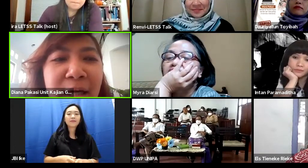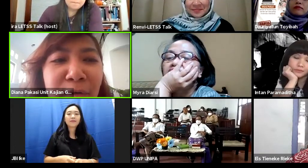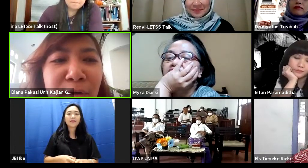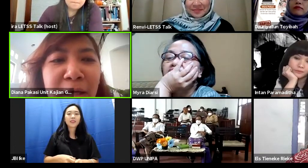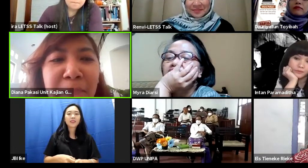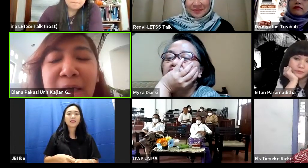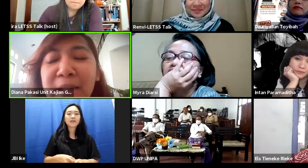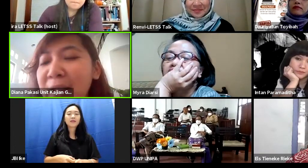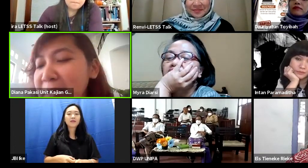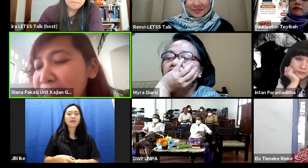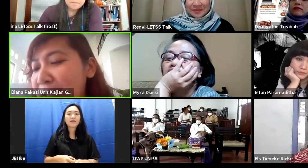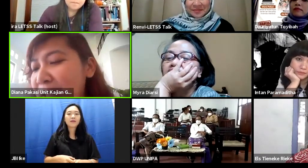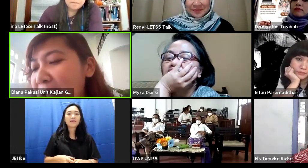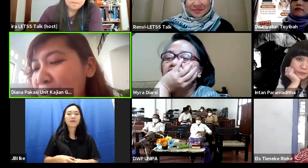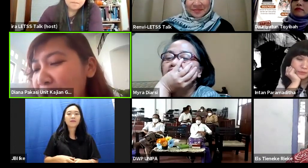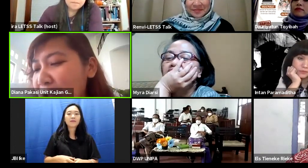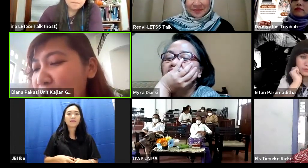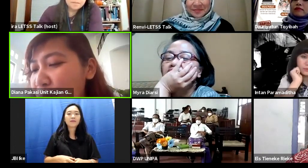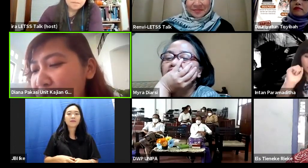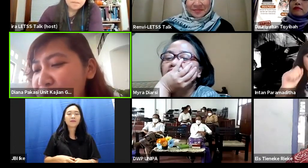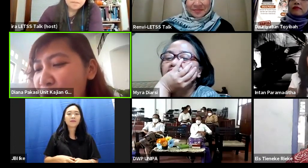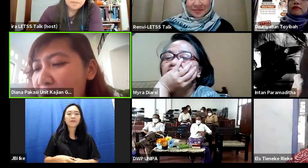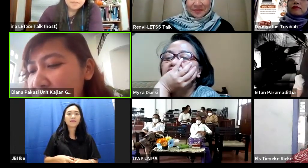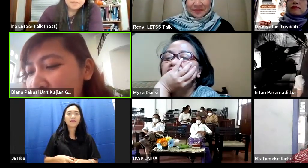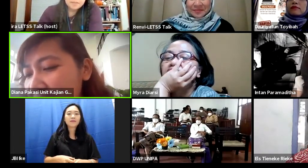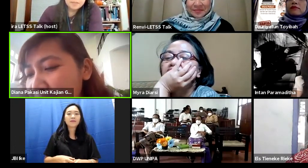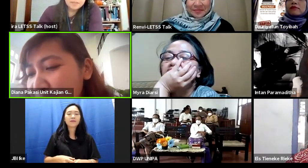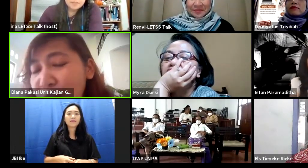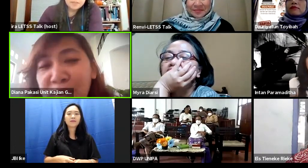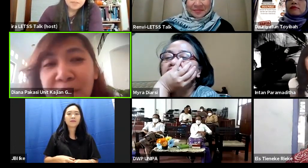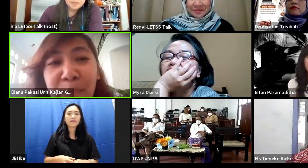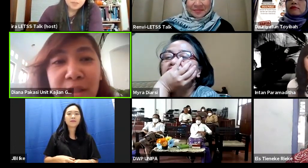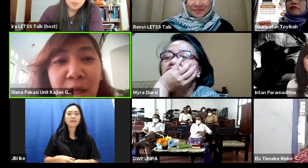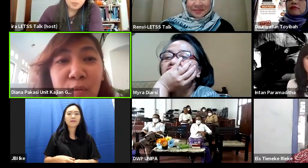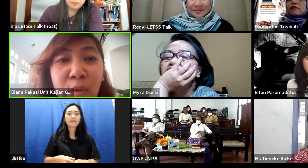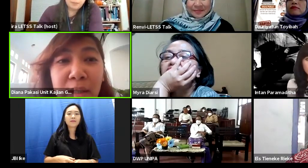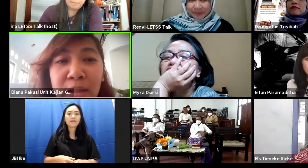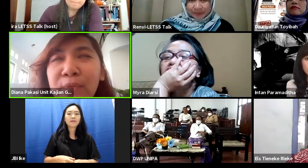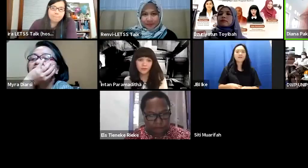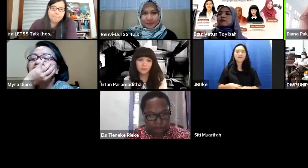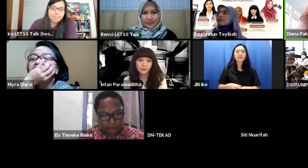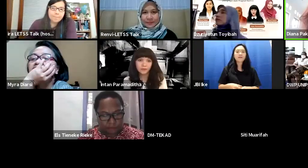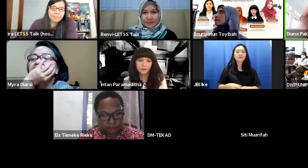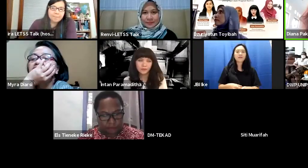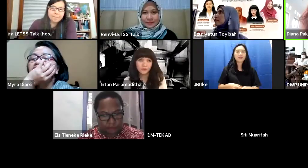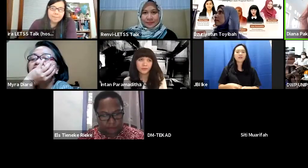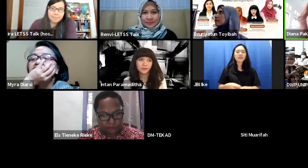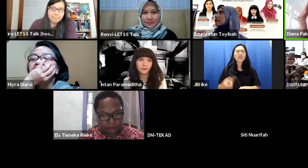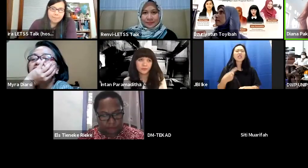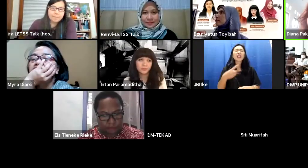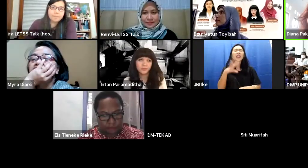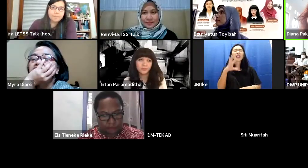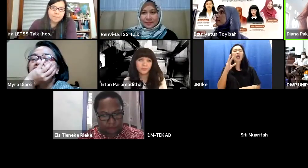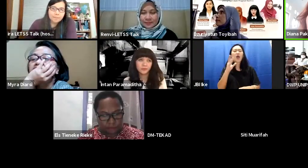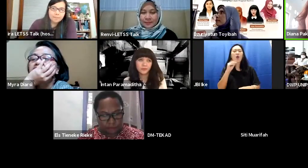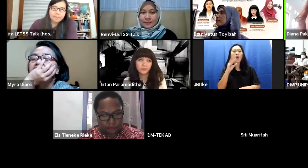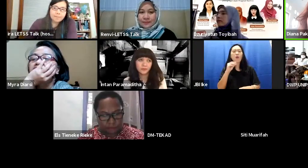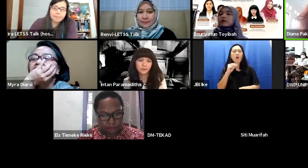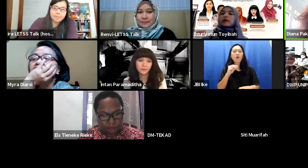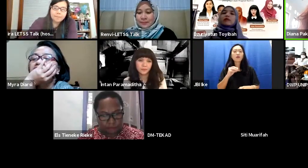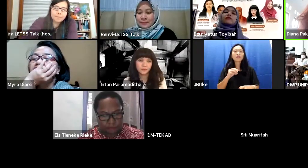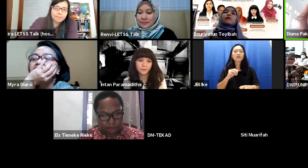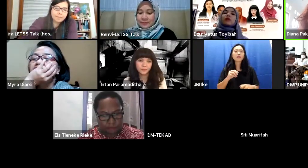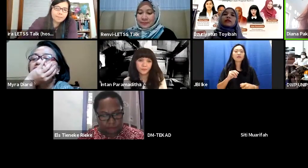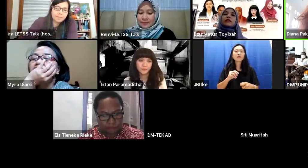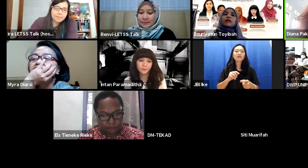telah dikatakan oleh Mbak Intan, sebenarnya kalau kita ngomongin soal produksi pengetahuan gitu ya, bagaimanapun kan